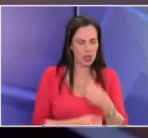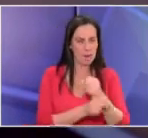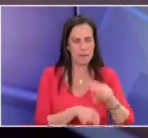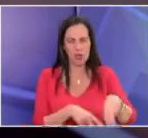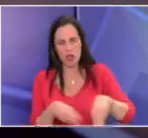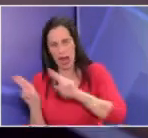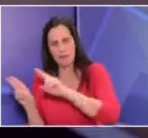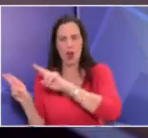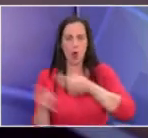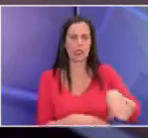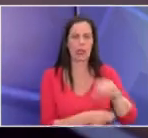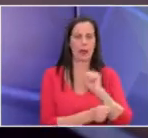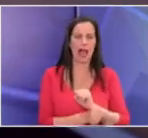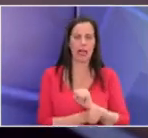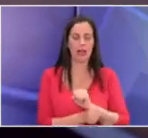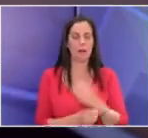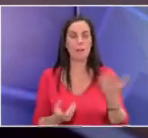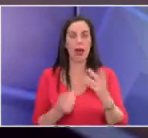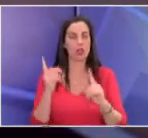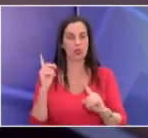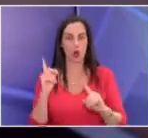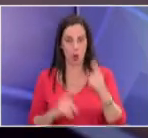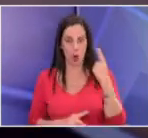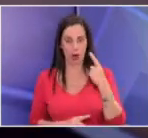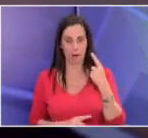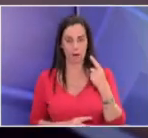תשמעי, המספרים נעו בין